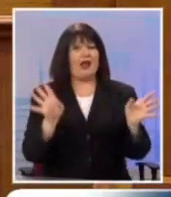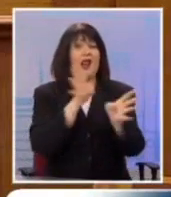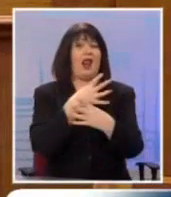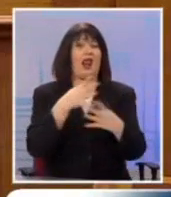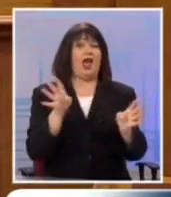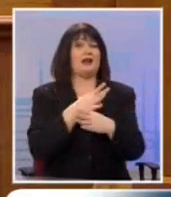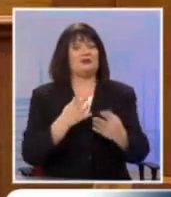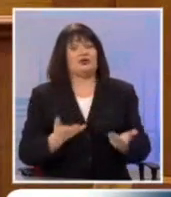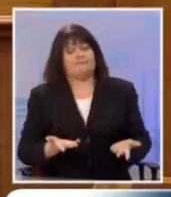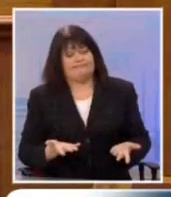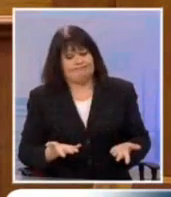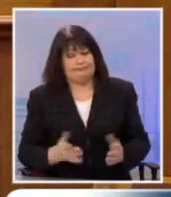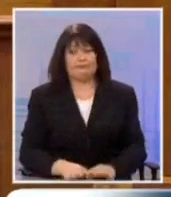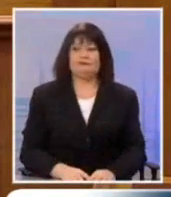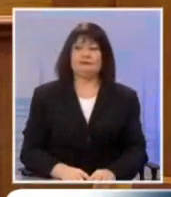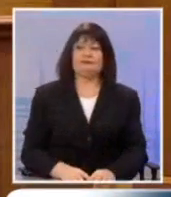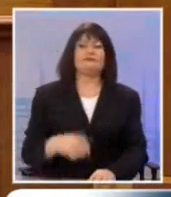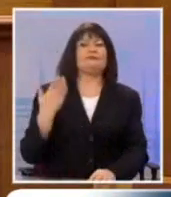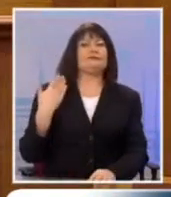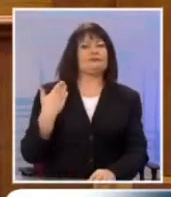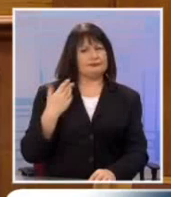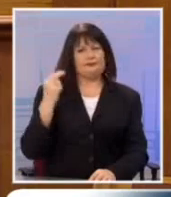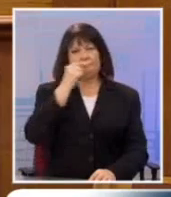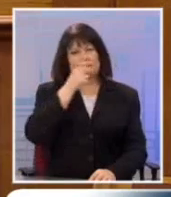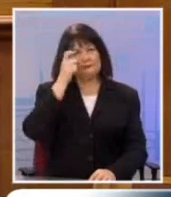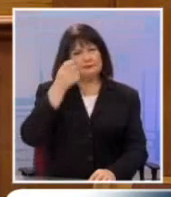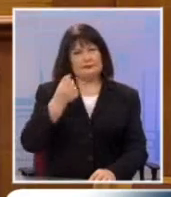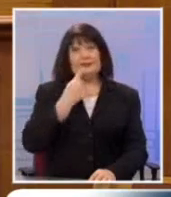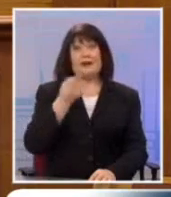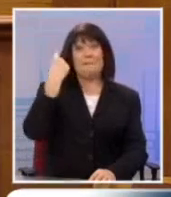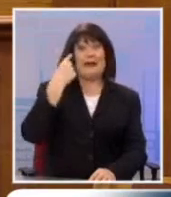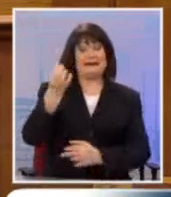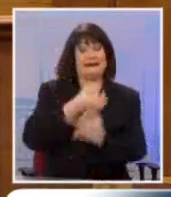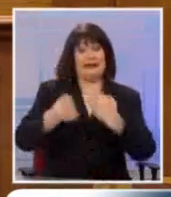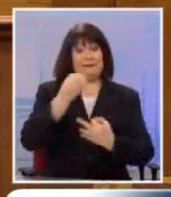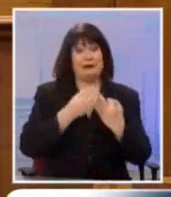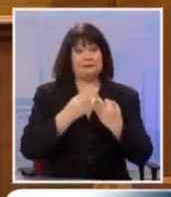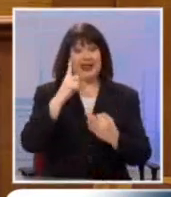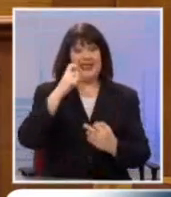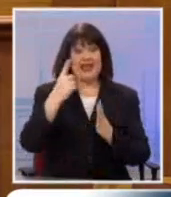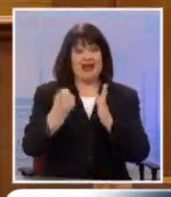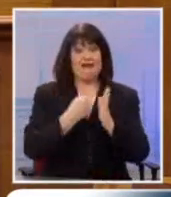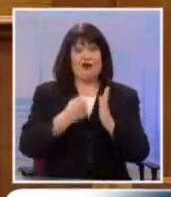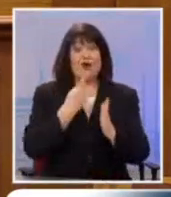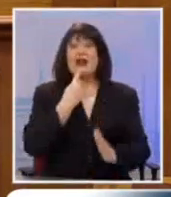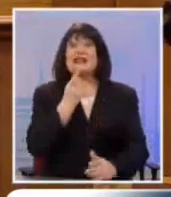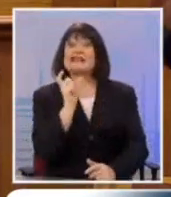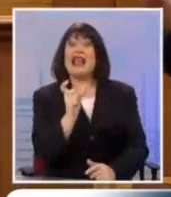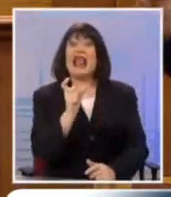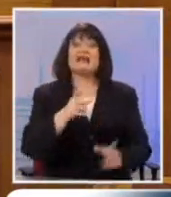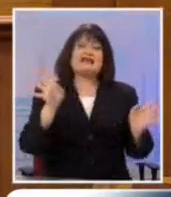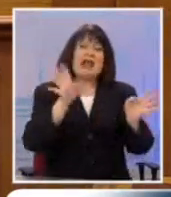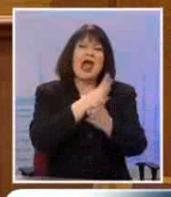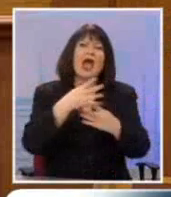λαϊκισμός. Στην προηγούμενη ομιλία του Πρωθυπουργού, πριν από ένα χρόνο, 10 φορές χρησιμοποίησε τη λέξη